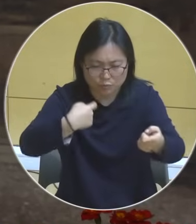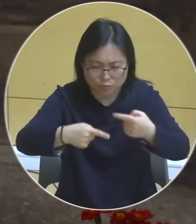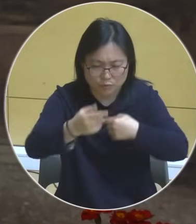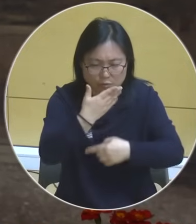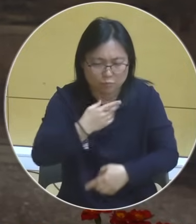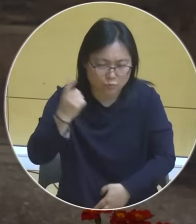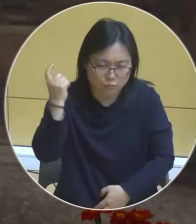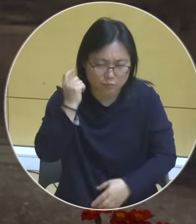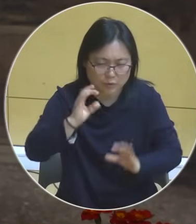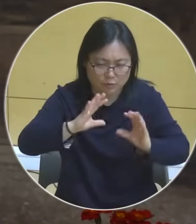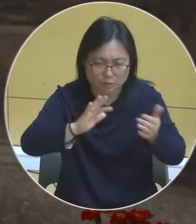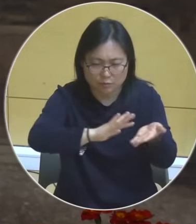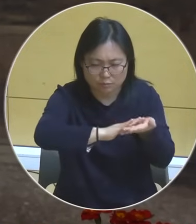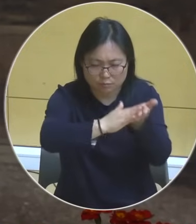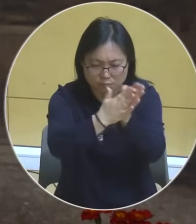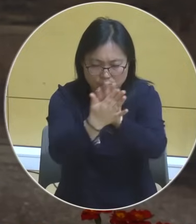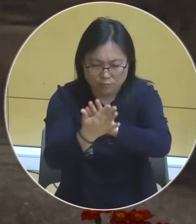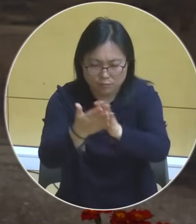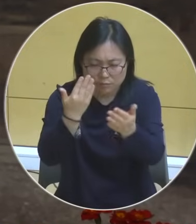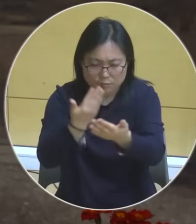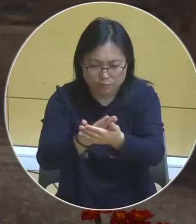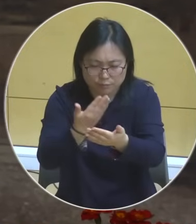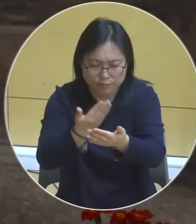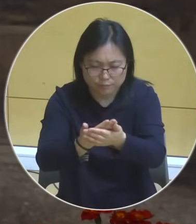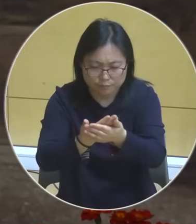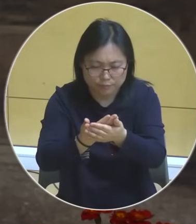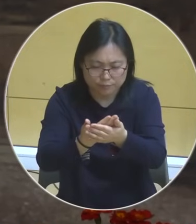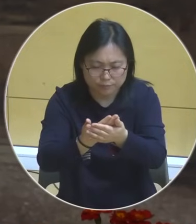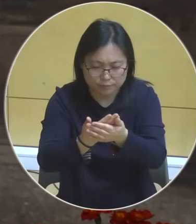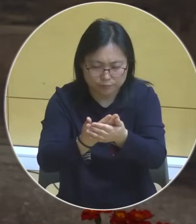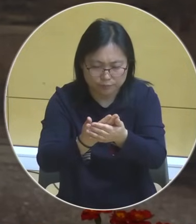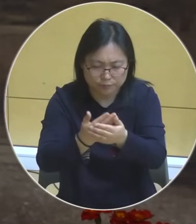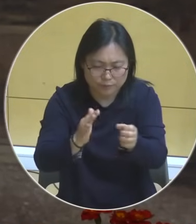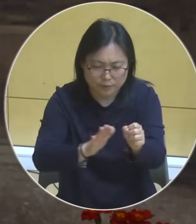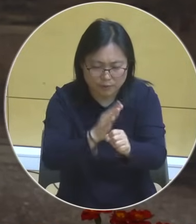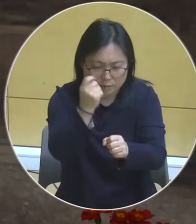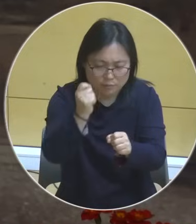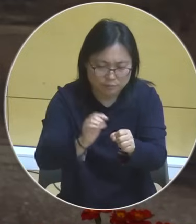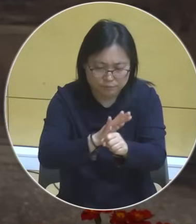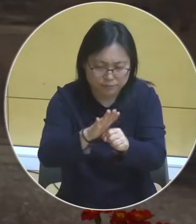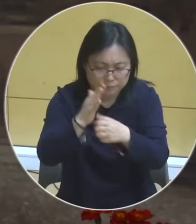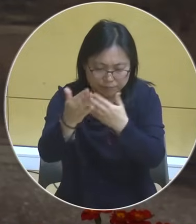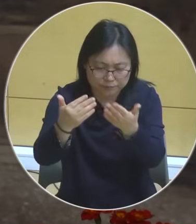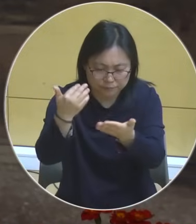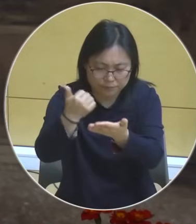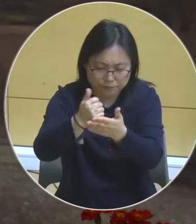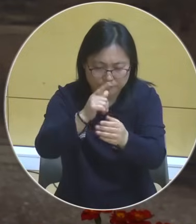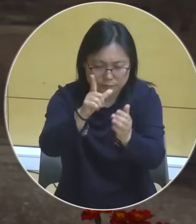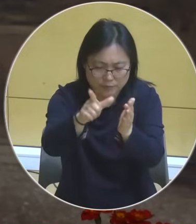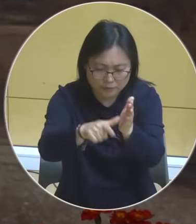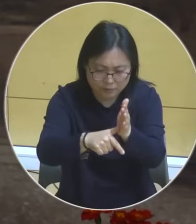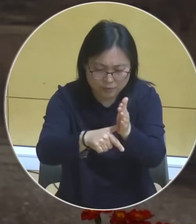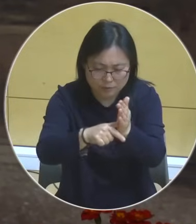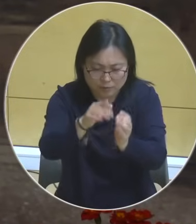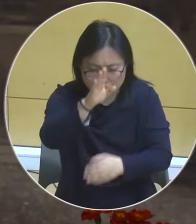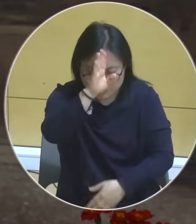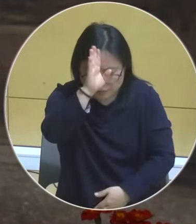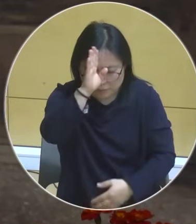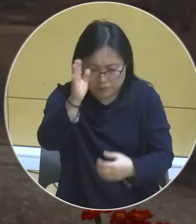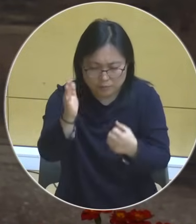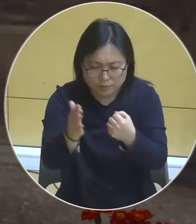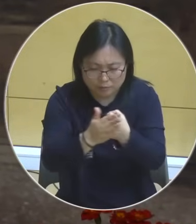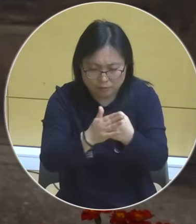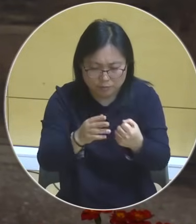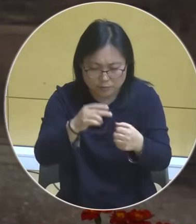나라가 될 수 있도록 인도하여 주시옵소서. 사랑과 자비의 하나님, 이 시간 투병 중에 있어 교회에